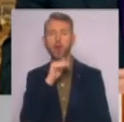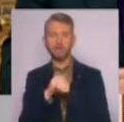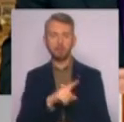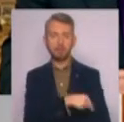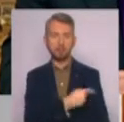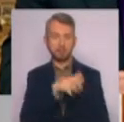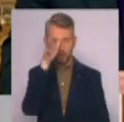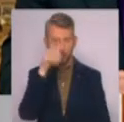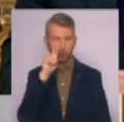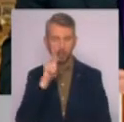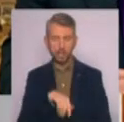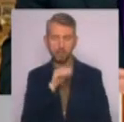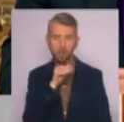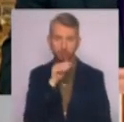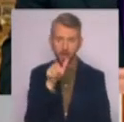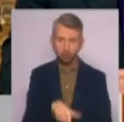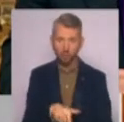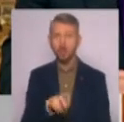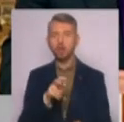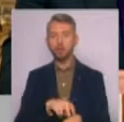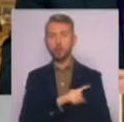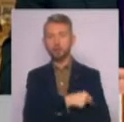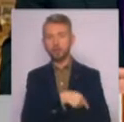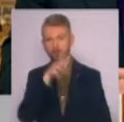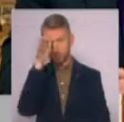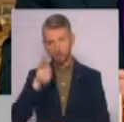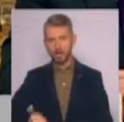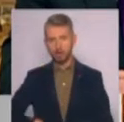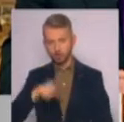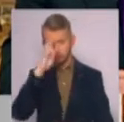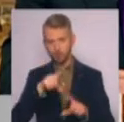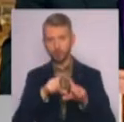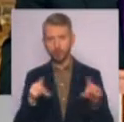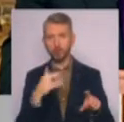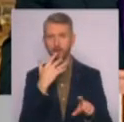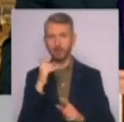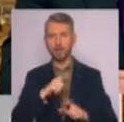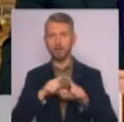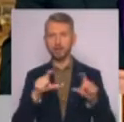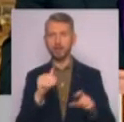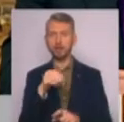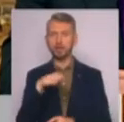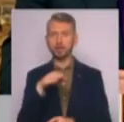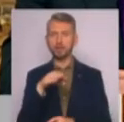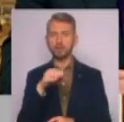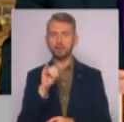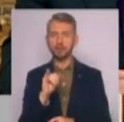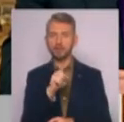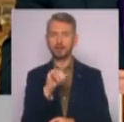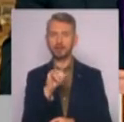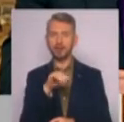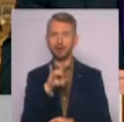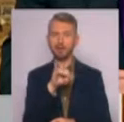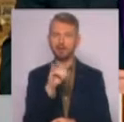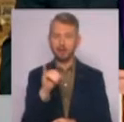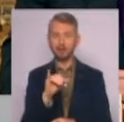України, професор, доктор медичних наук, директор державної установи Національний інститут фтизіатрії і пульмонології імені